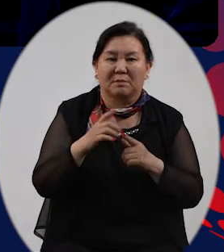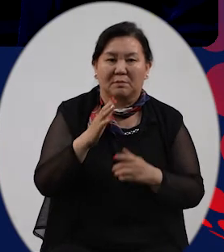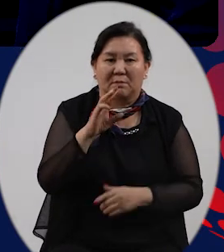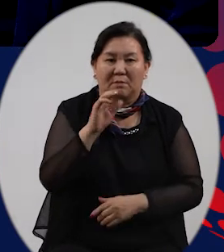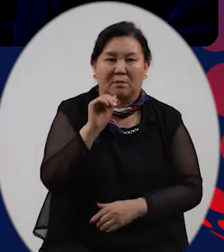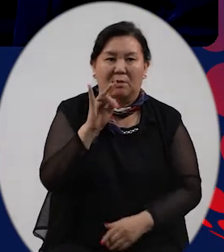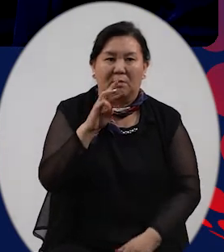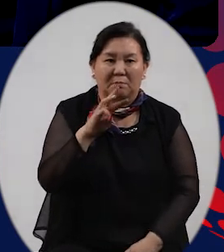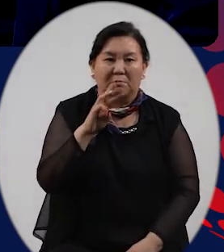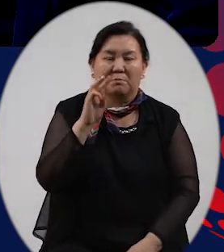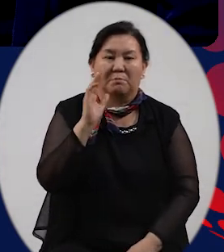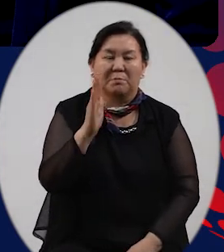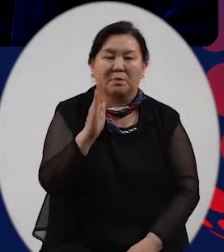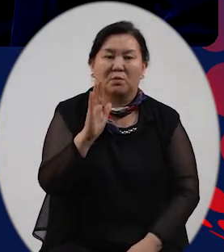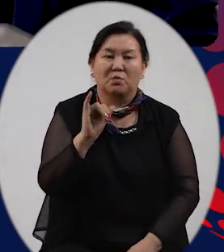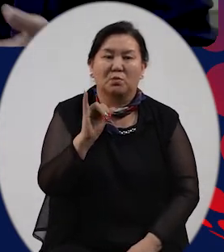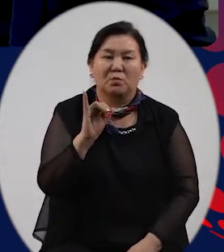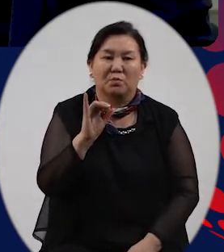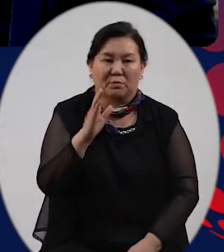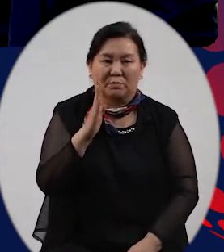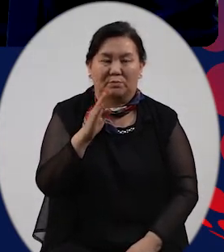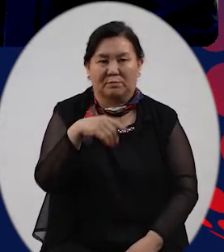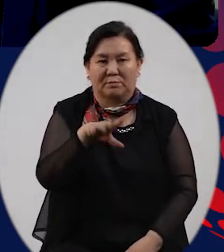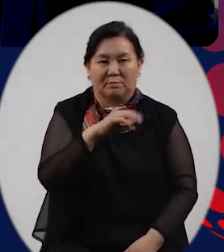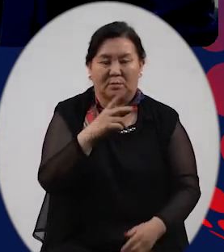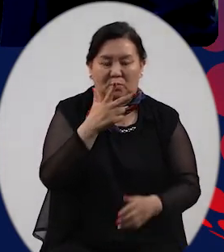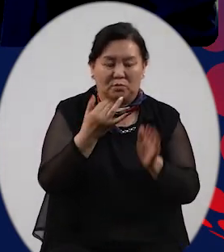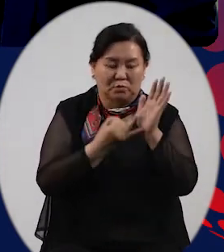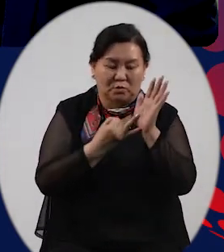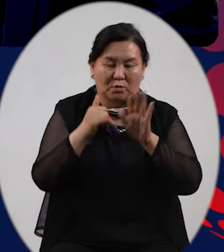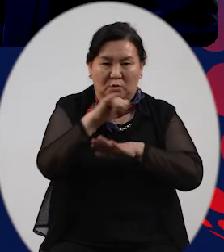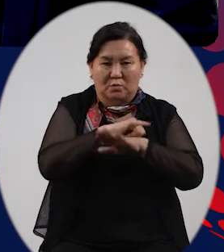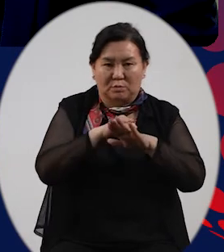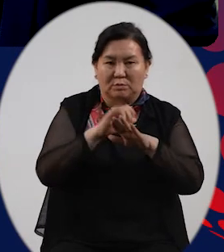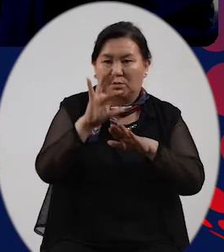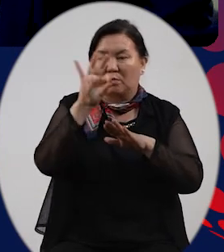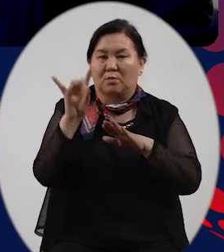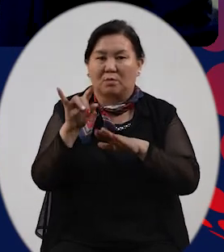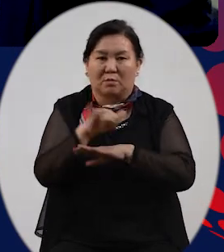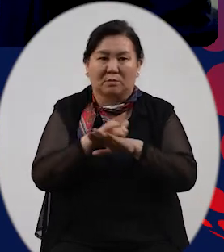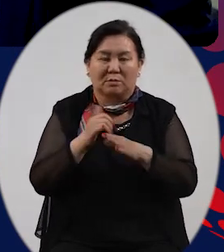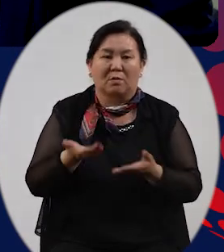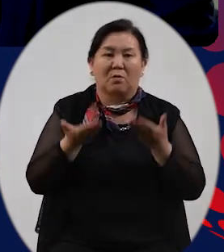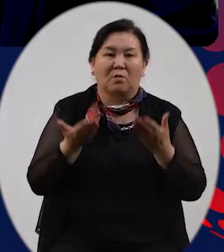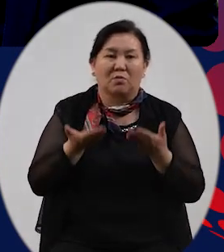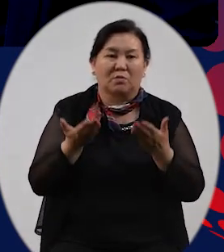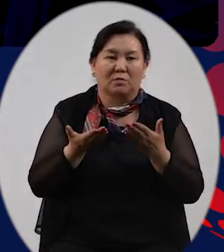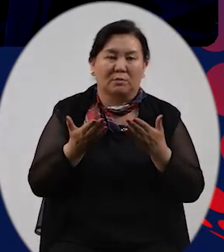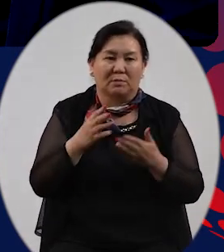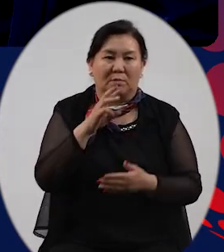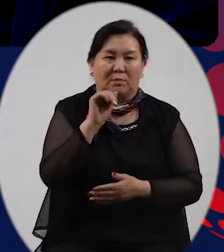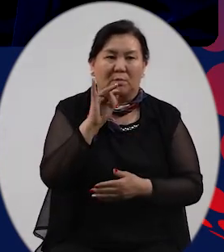B байж гин. За форм B бол 30 дээр дурдгдсан 37 улсаас гадна өөр улсуудад хөнгөлт эдлэх зорилгоор бол